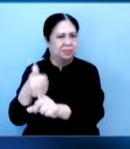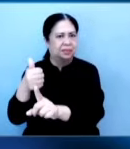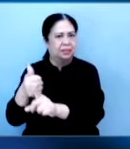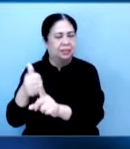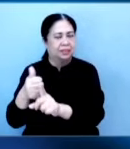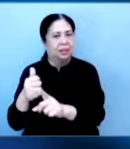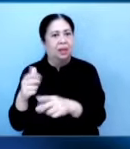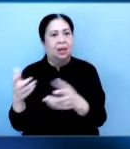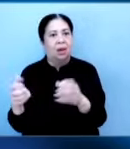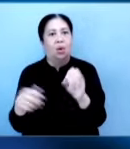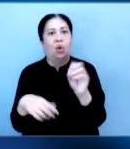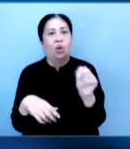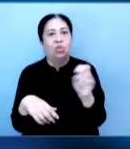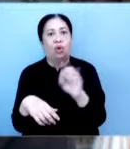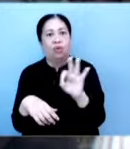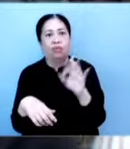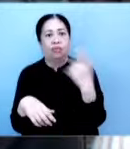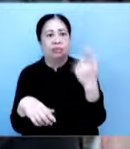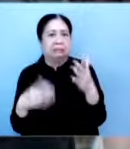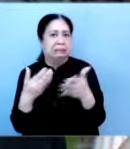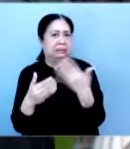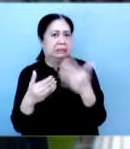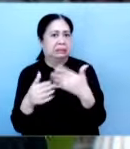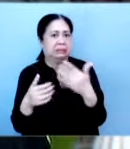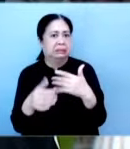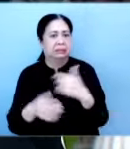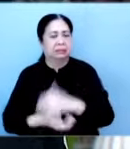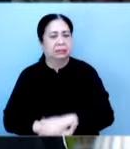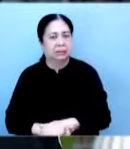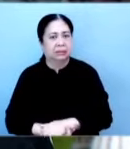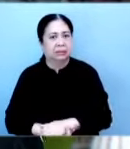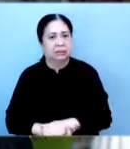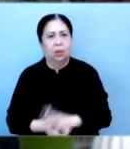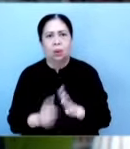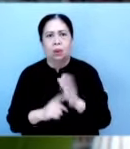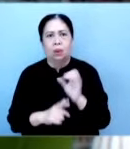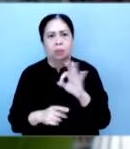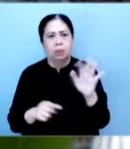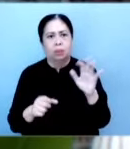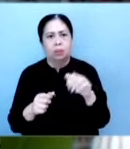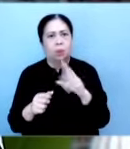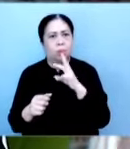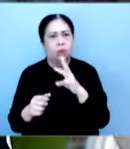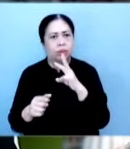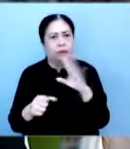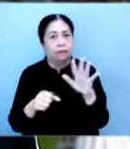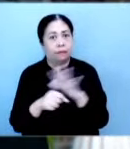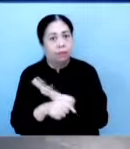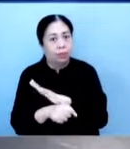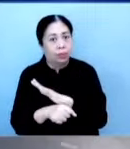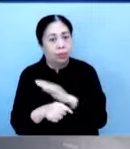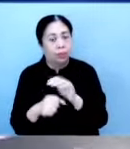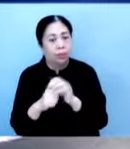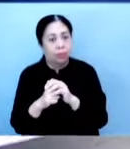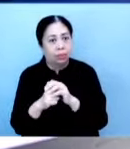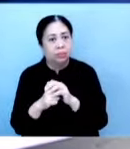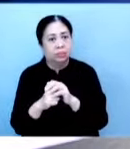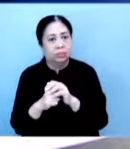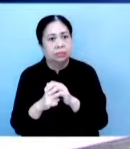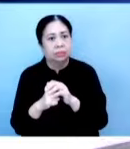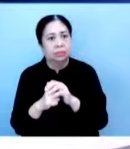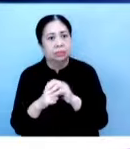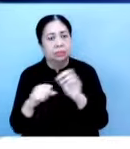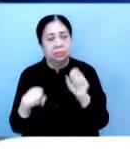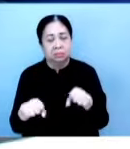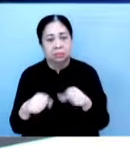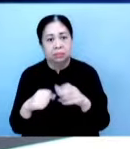off switch lang talaga siya okay tapos Papaano yung pagpuno pagpuno nito ng water so bale para siyang cool Eh ano baung tip lang po